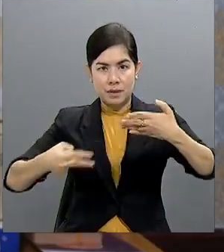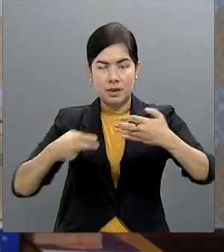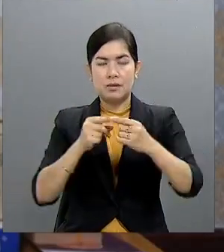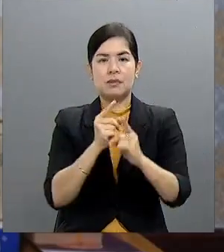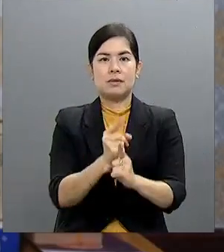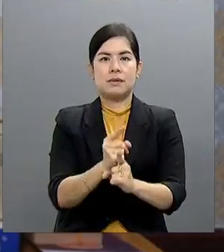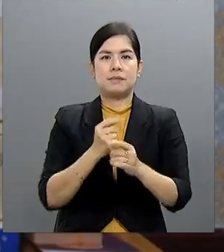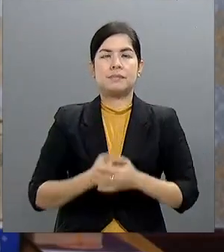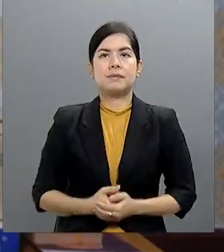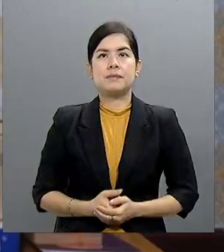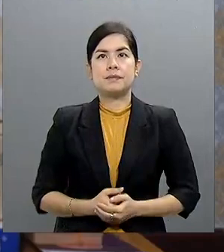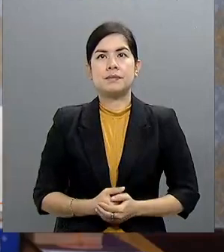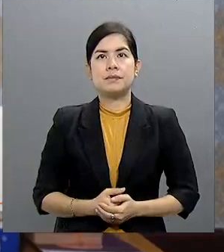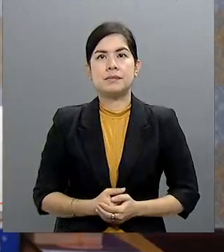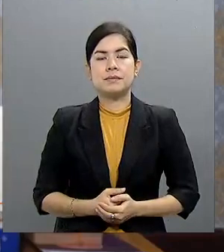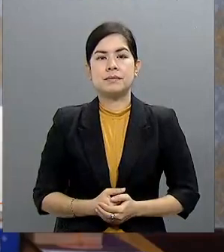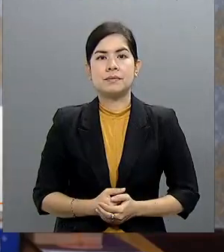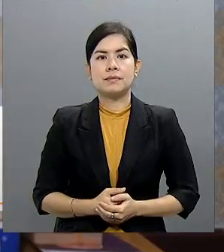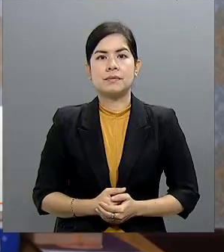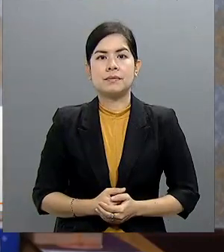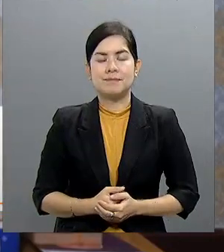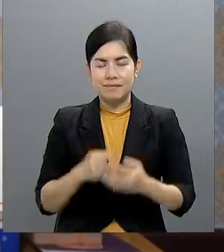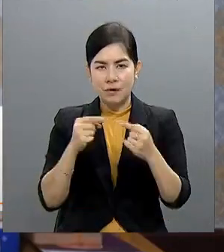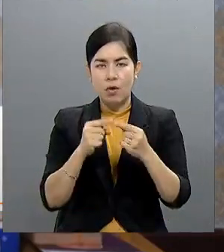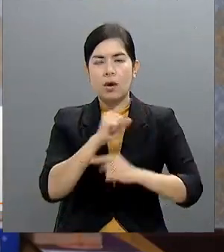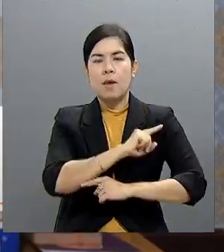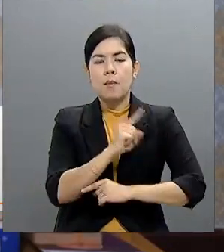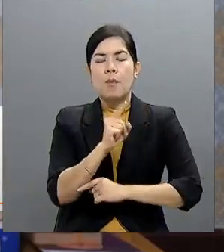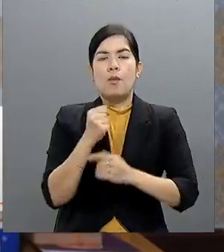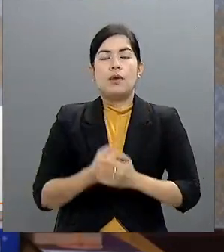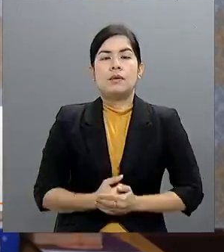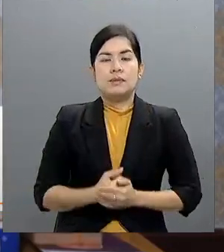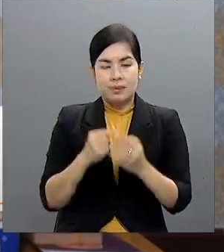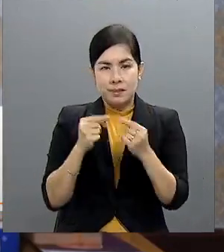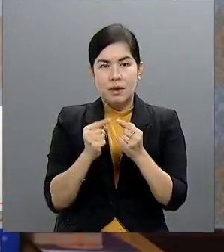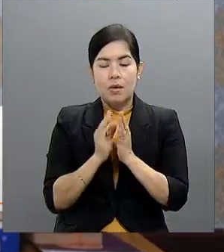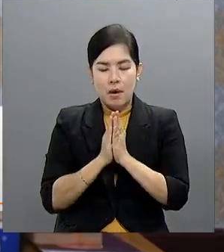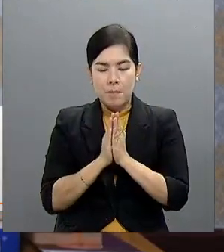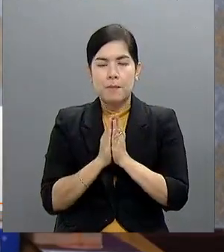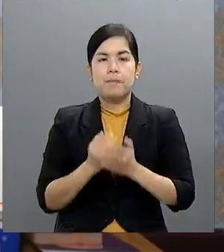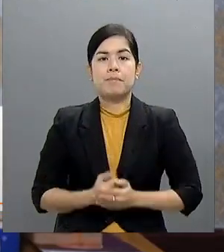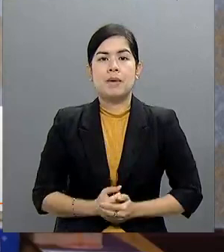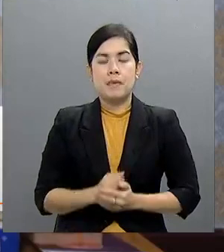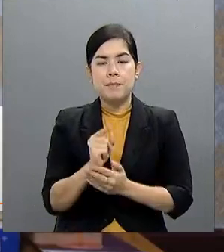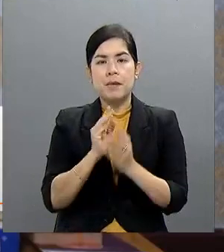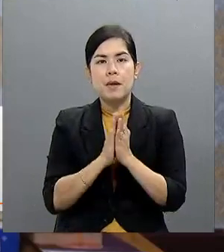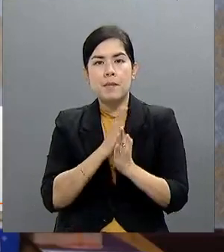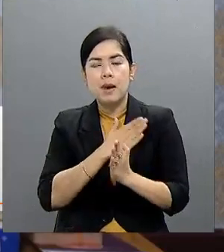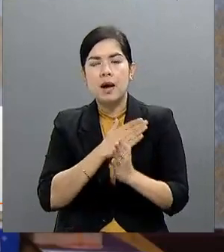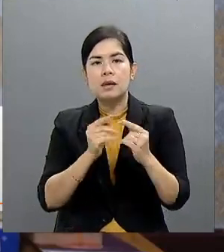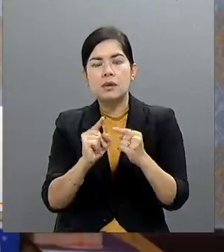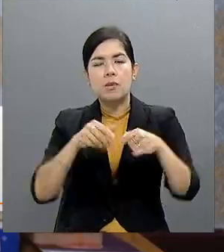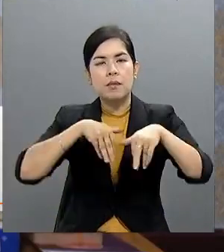เป็นเทศกาลเข้าพรรษานะใกล้เข้าพรรษาญาติโยมบางที่บางแห่งก็ สอบถามมาว่